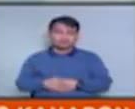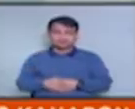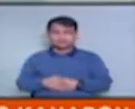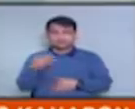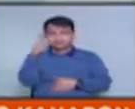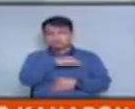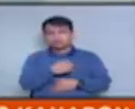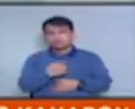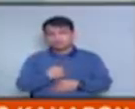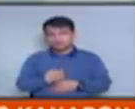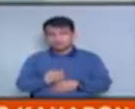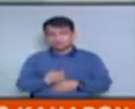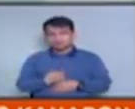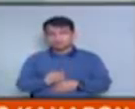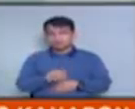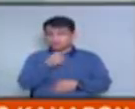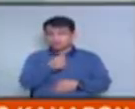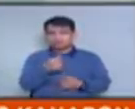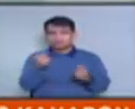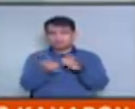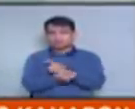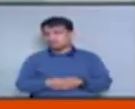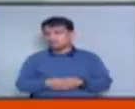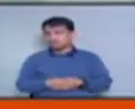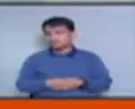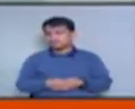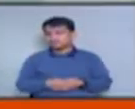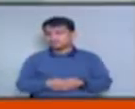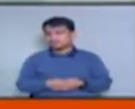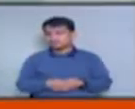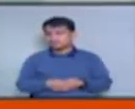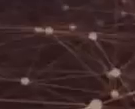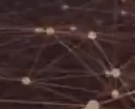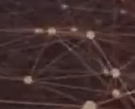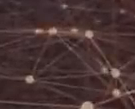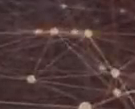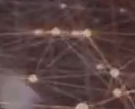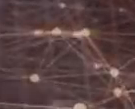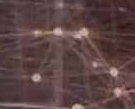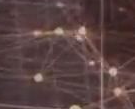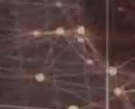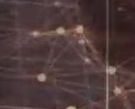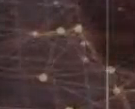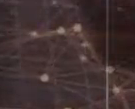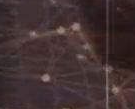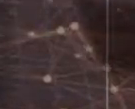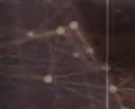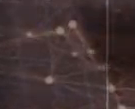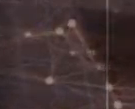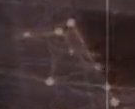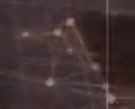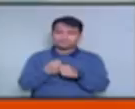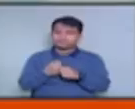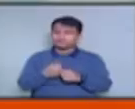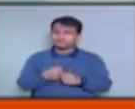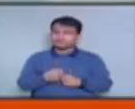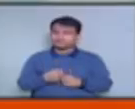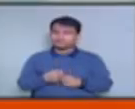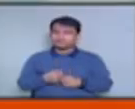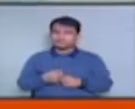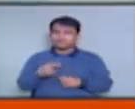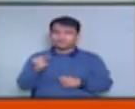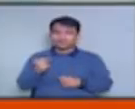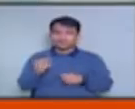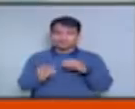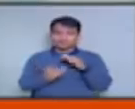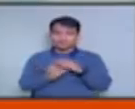ka lang. Parang gano'n na nga po, sir. So, hindi po nagbago? Hindi. Kailan siya katagal doon, sir? Sir, kaka 1 year niya noong November 11, sir. Kailan ho ba